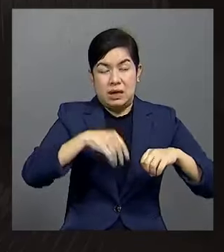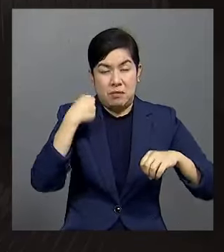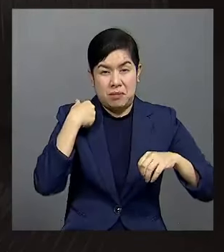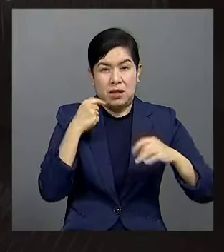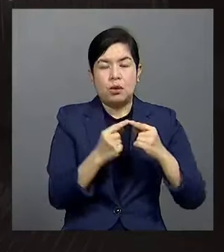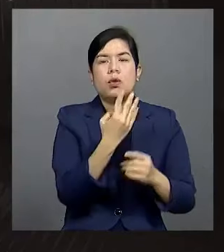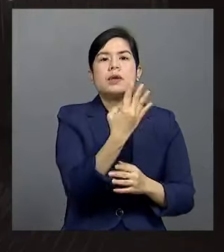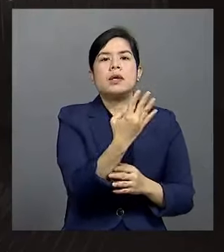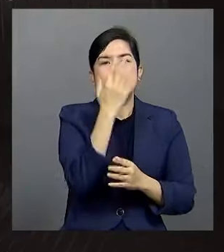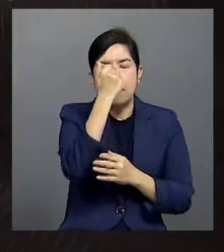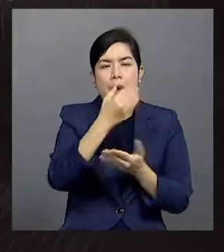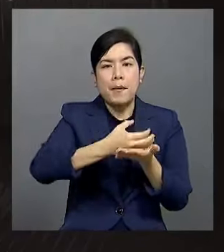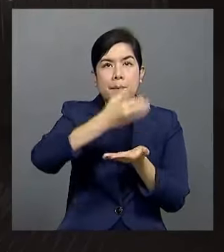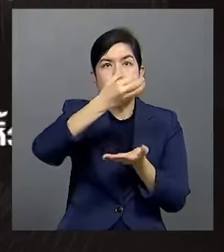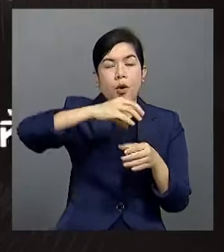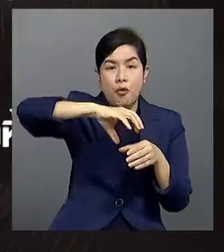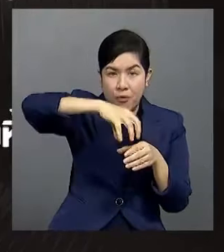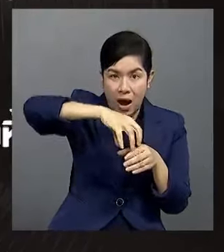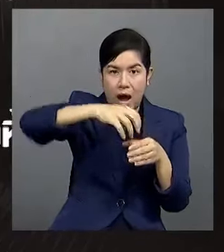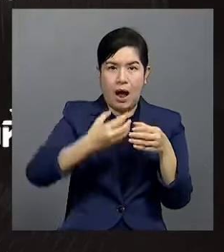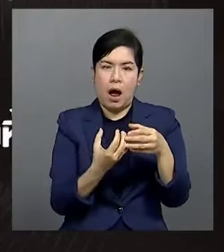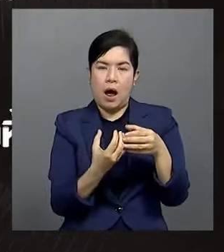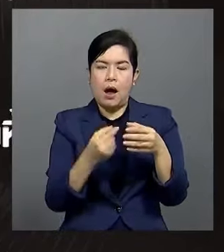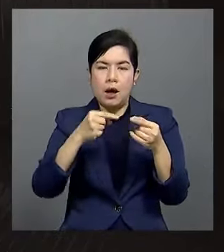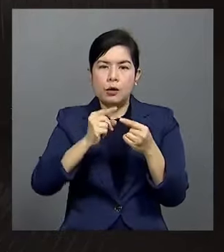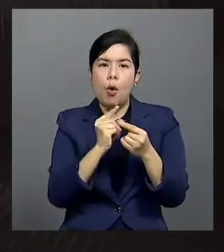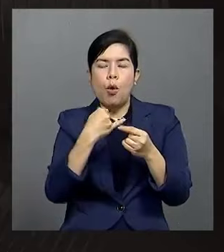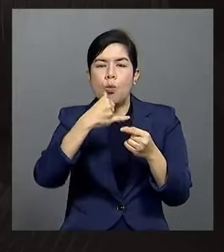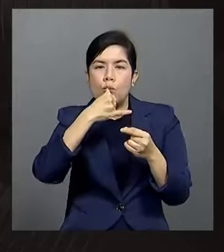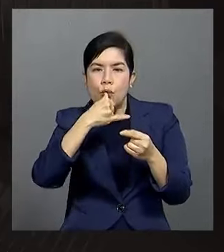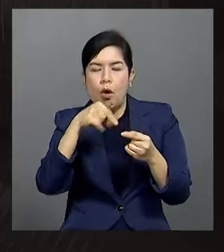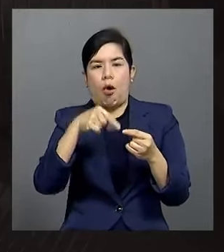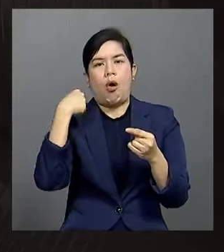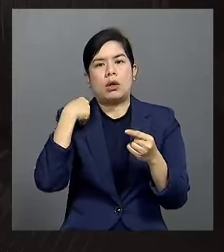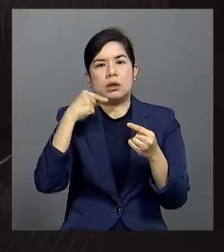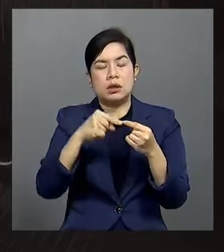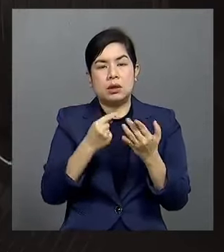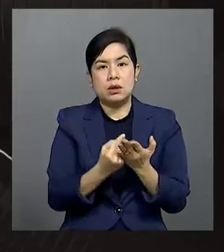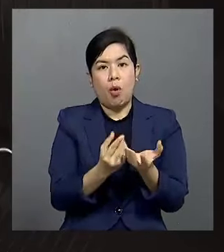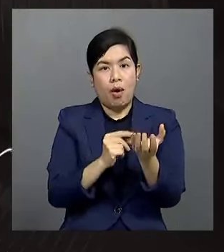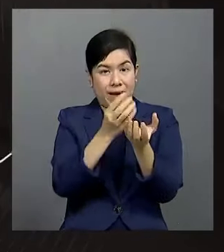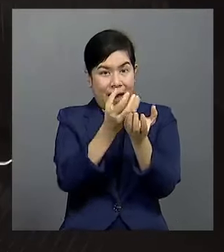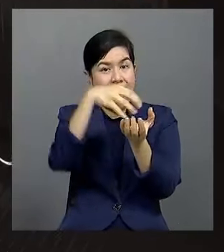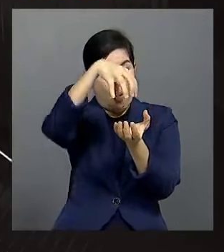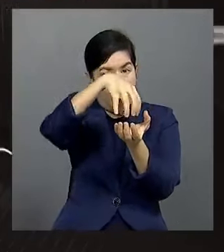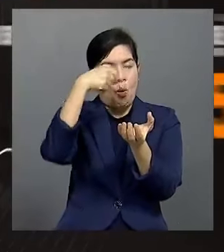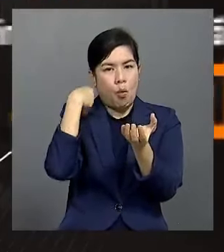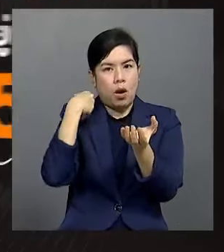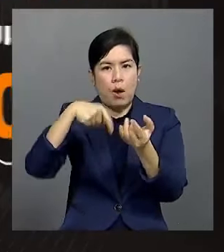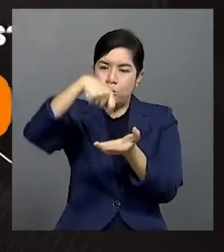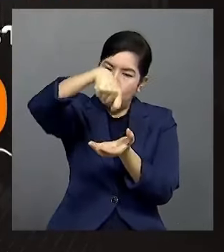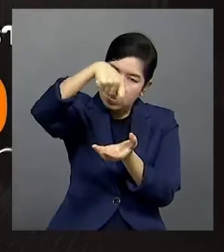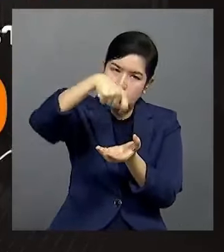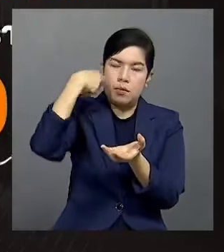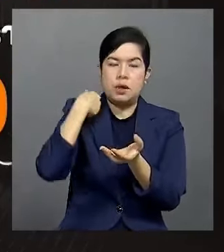หลอดแก้วถุงหิ้วและหากเราดื่มกาแฟวันละเฉลี่ย1แก้วเป็นเวลา40ปี